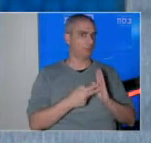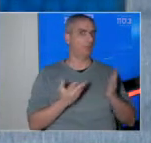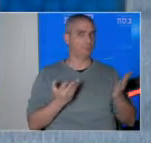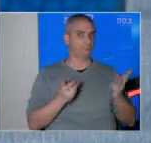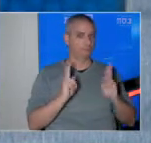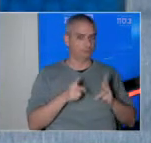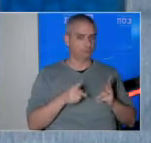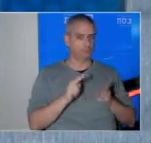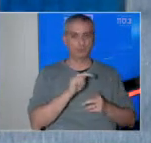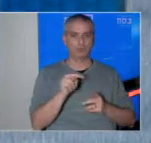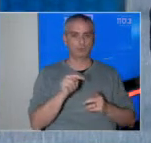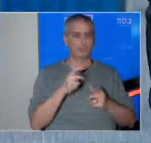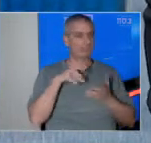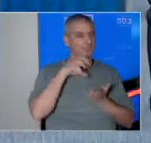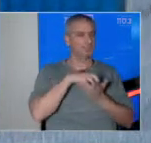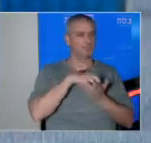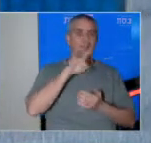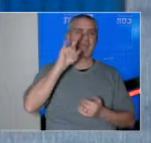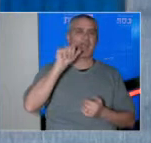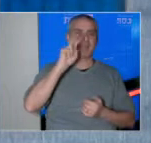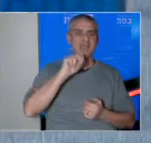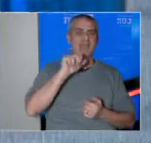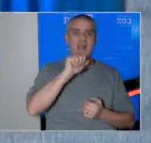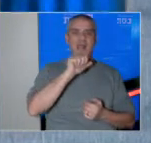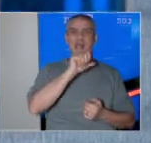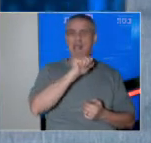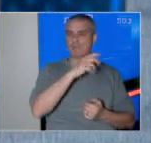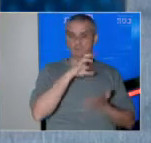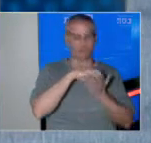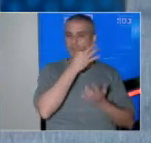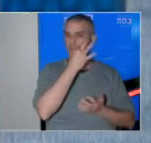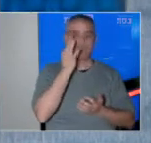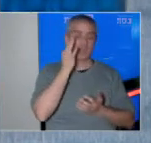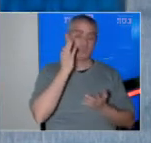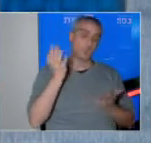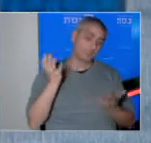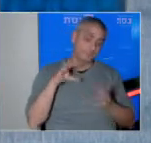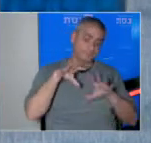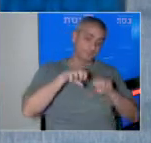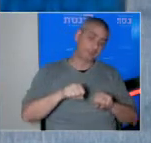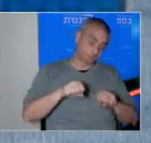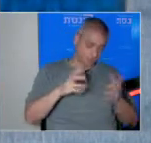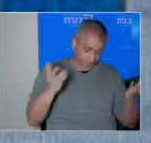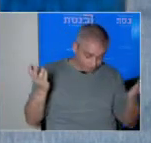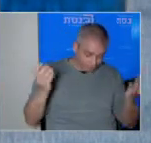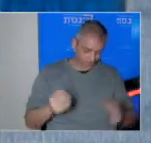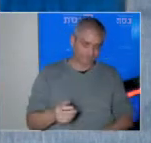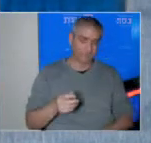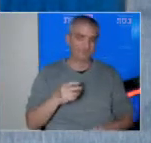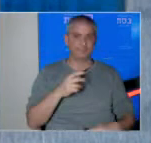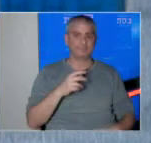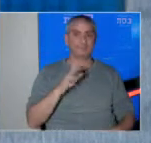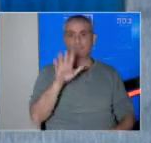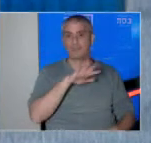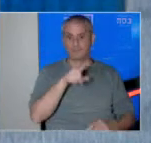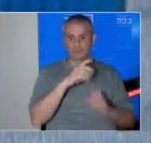היא קיימת, סוגיית חאן אל אחמר, זוכרים? אותו יישוב, מה, איך נאמר, האחזות יש שיקרו לו, בדואית